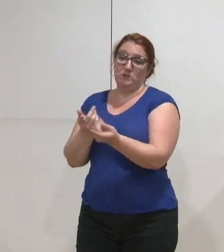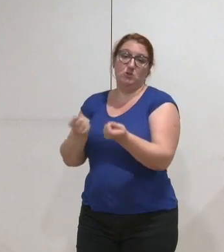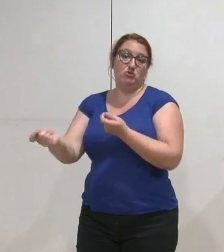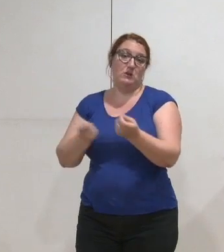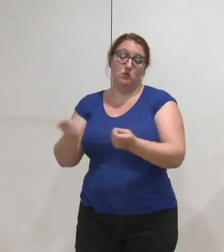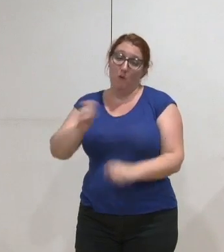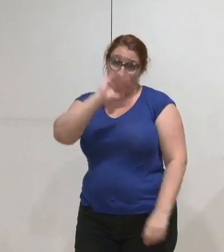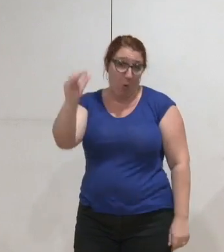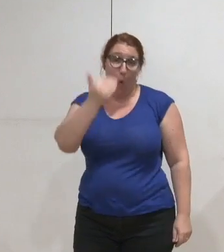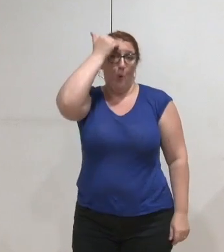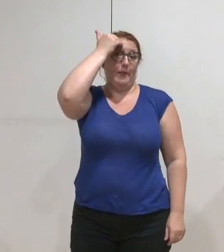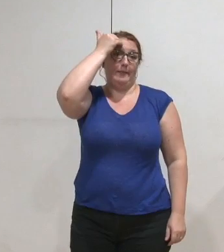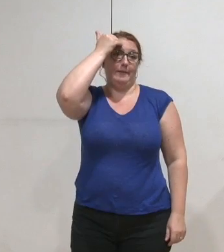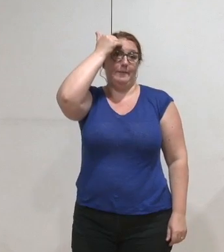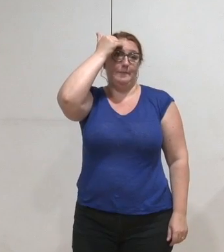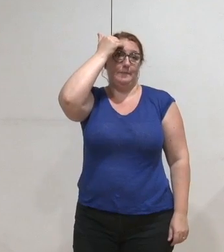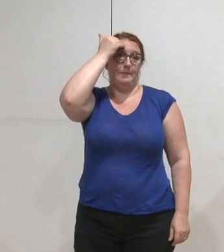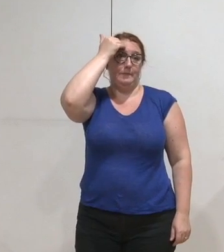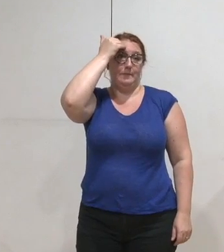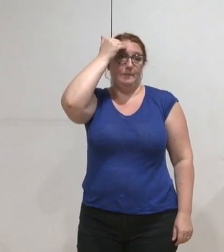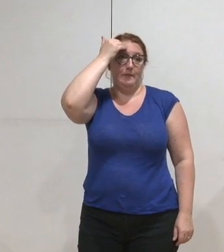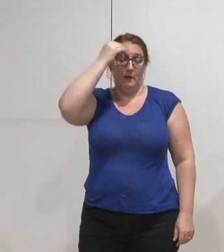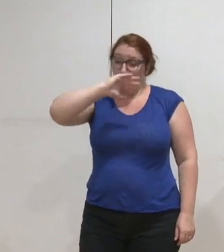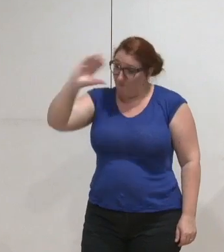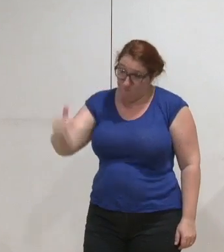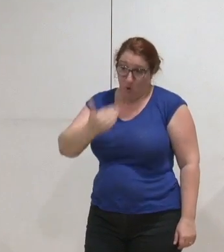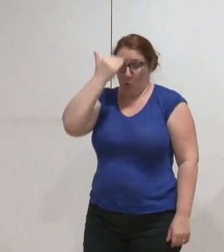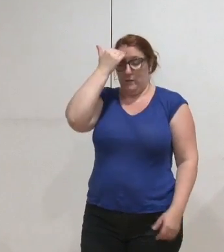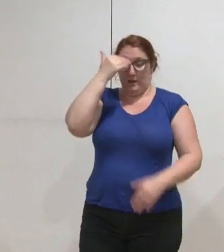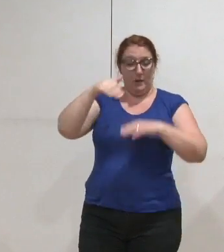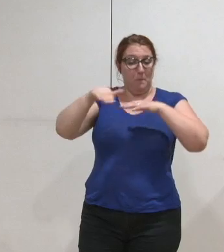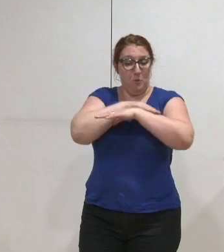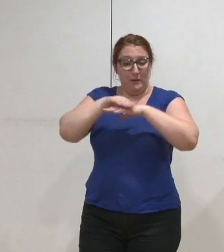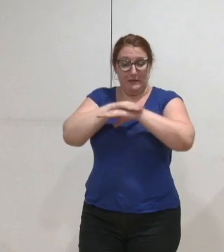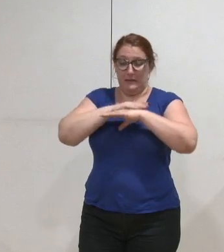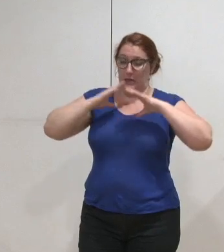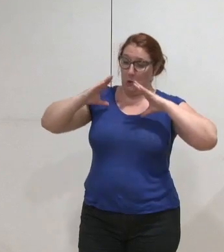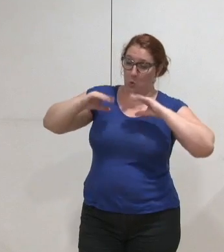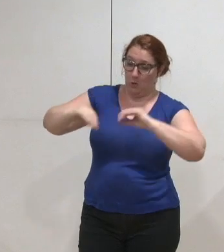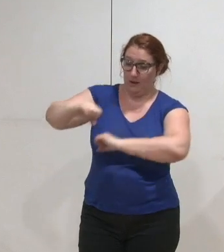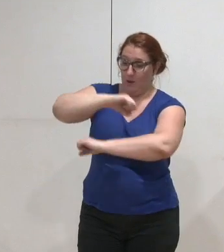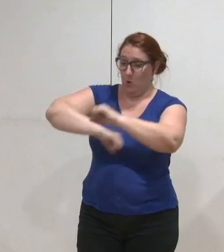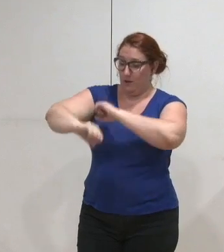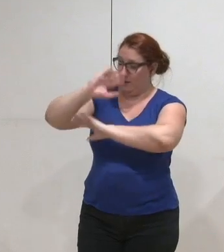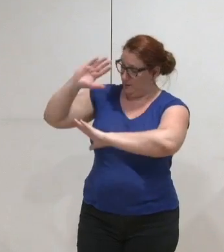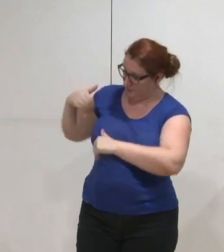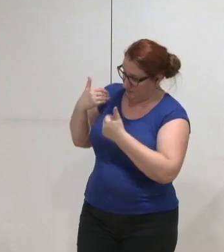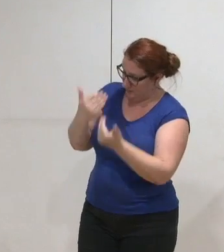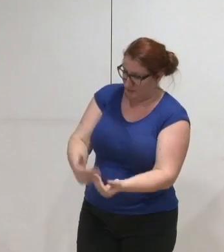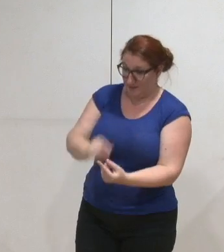reconnaître que ce que vous avez mis en œuvre que la politique que vous avez mené sur ce dossier